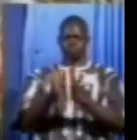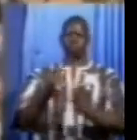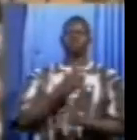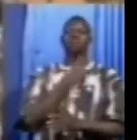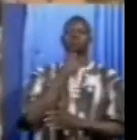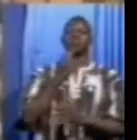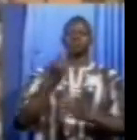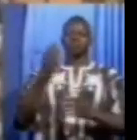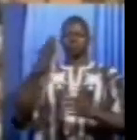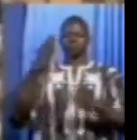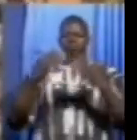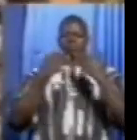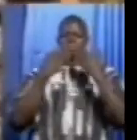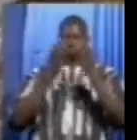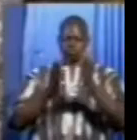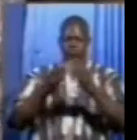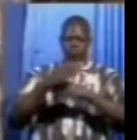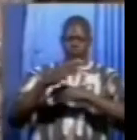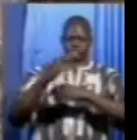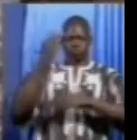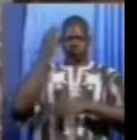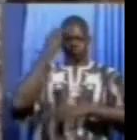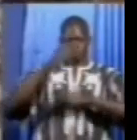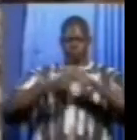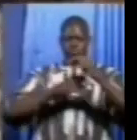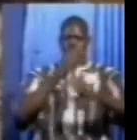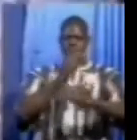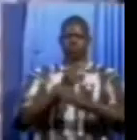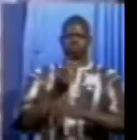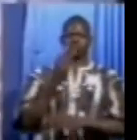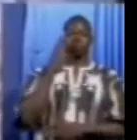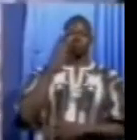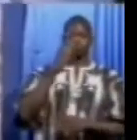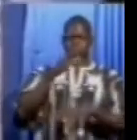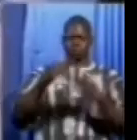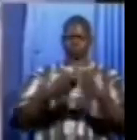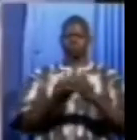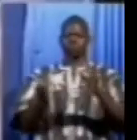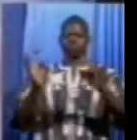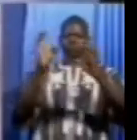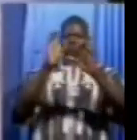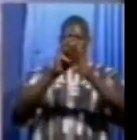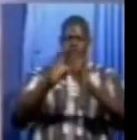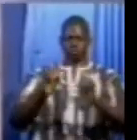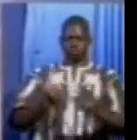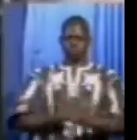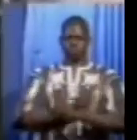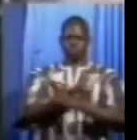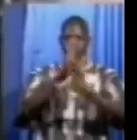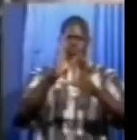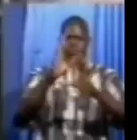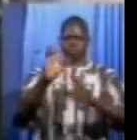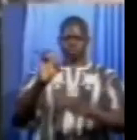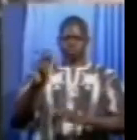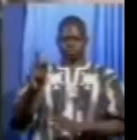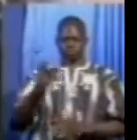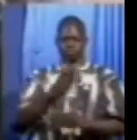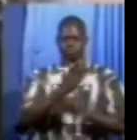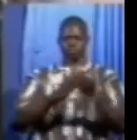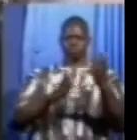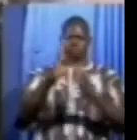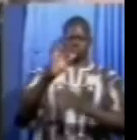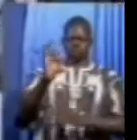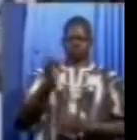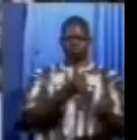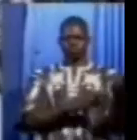la reconnaissance du bureau politique national à l'égard de tous ceux qui ont contribué au rayonnement du CDP dans cette partie de Burkina Faso avant de venir